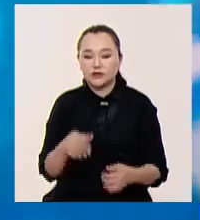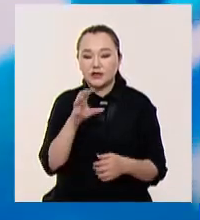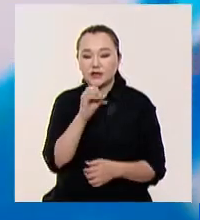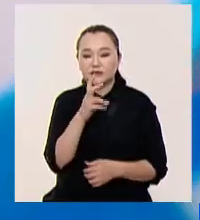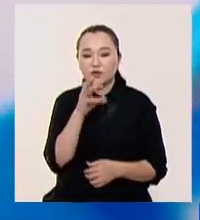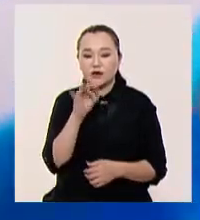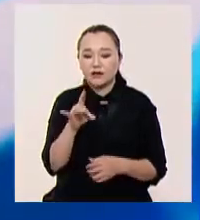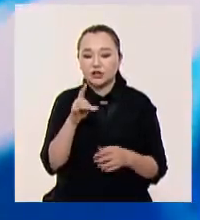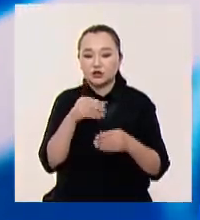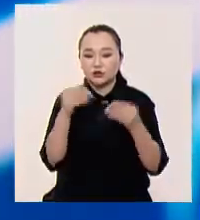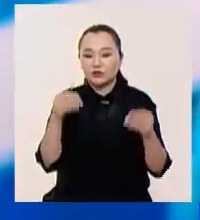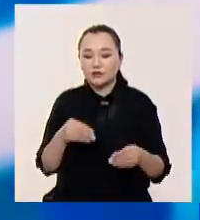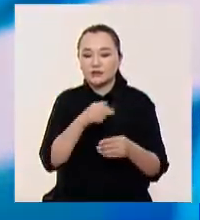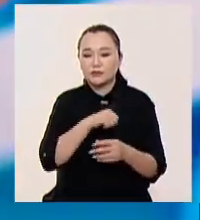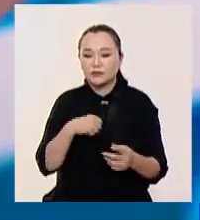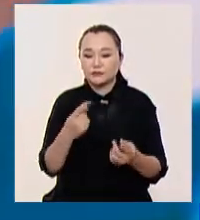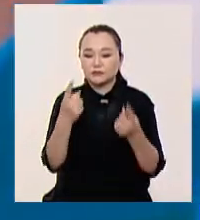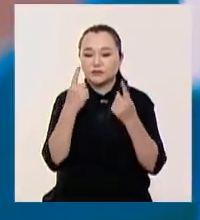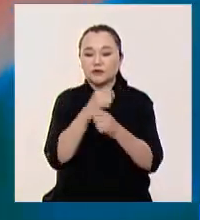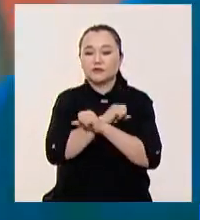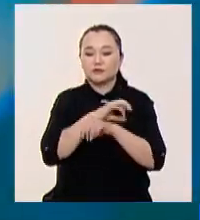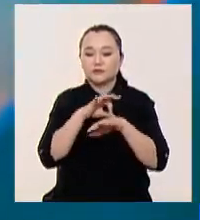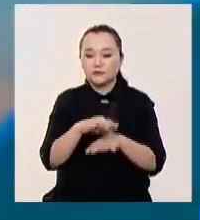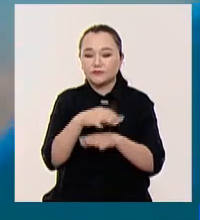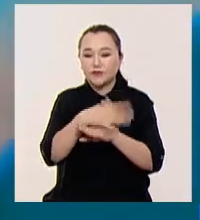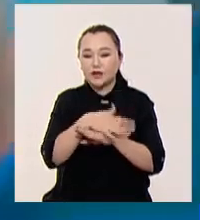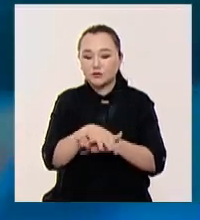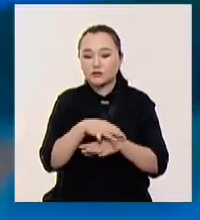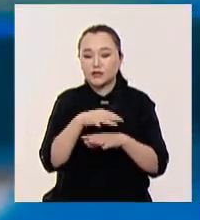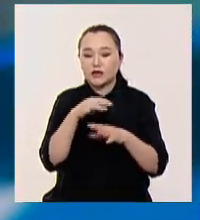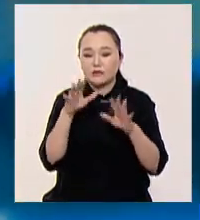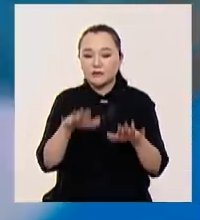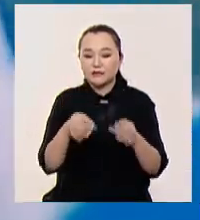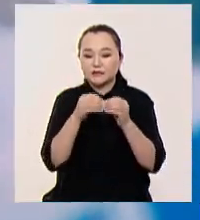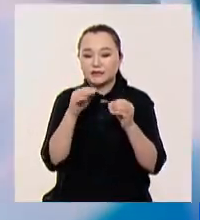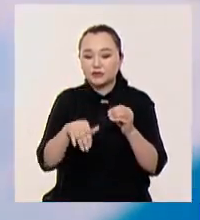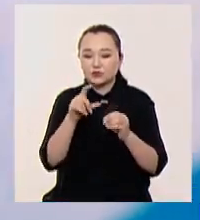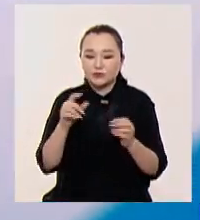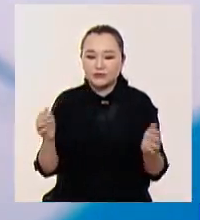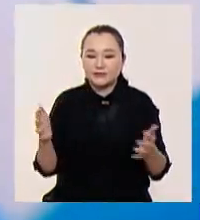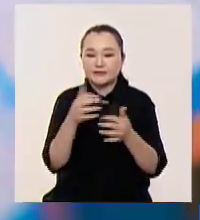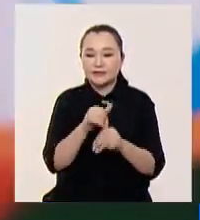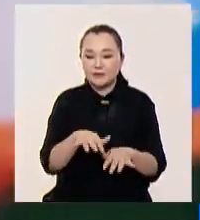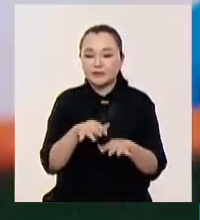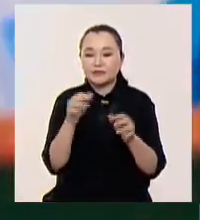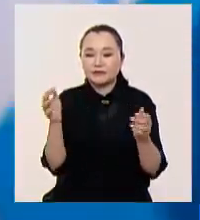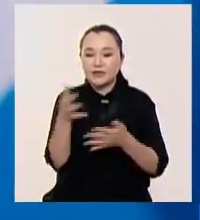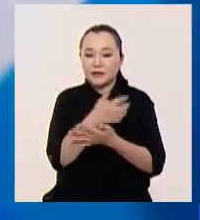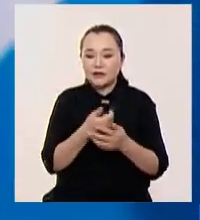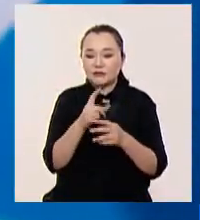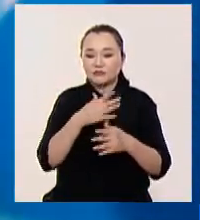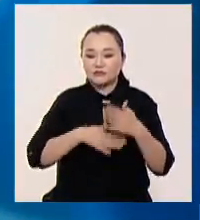Эсквайр журналы ең ауқымды демалыс өткізді. Ашық аспан астында 10 мыңға жуық адам жинаған шара көңілден